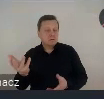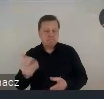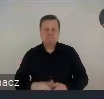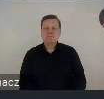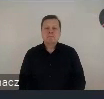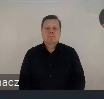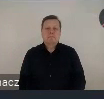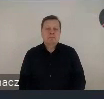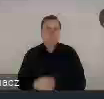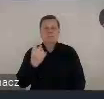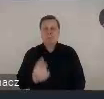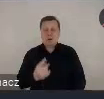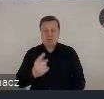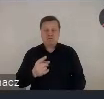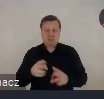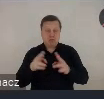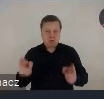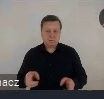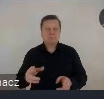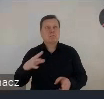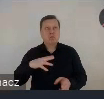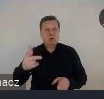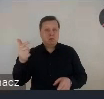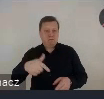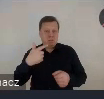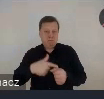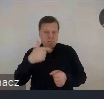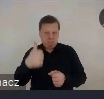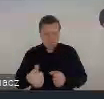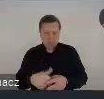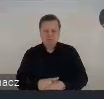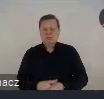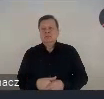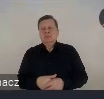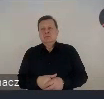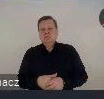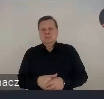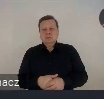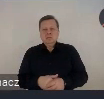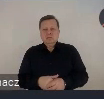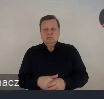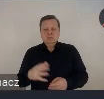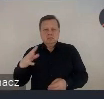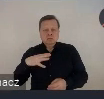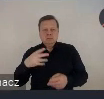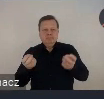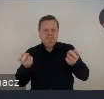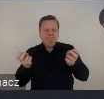Rzemiosła? W pierwszej edycji, odbywającej się w roku 2021, złożone